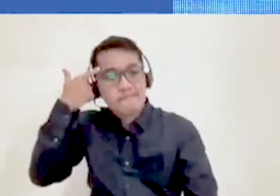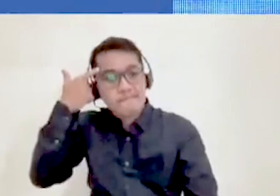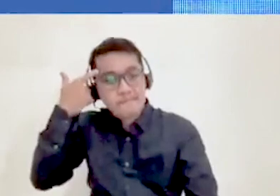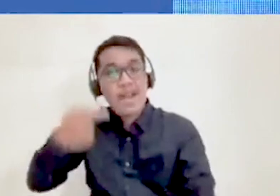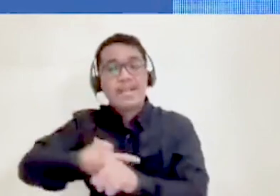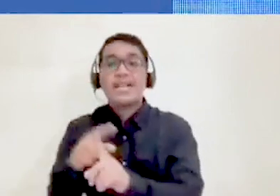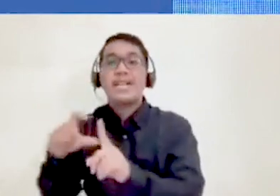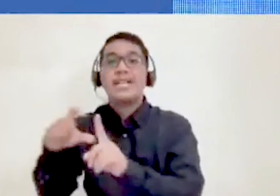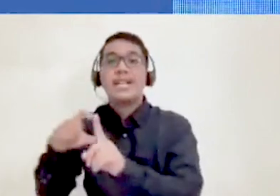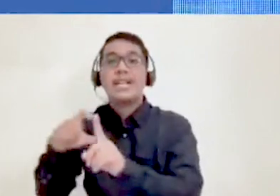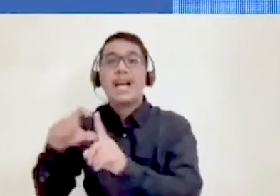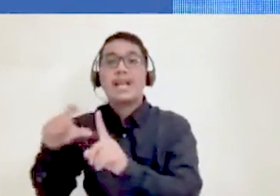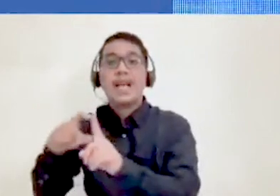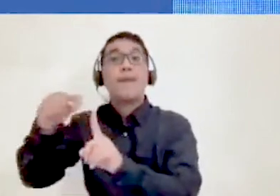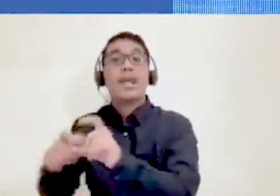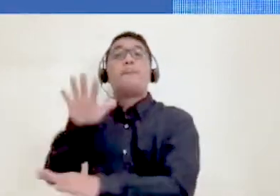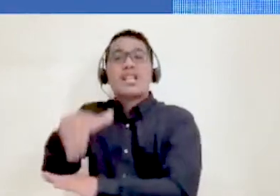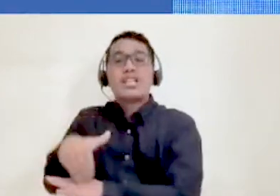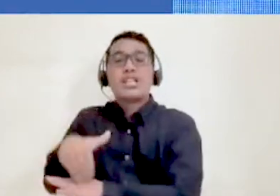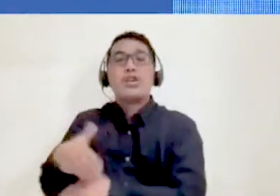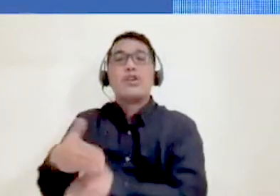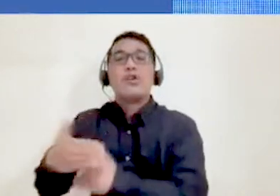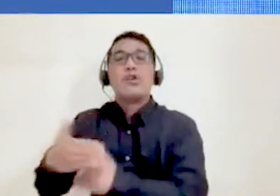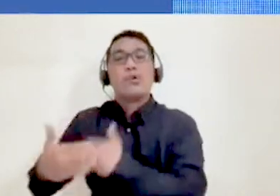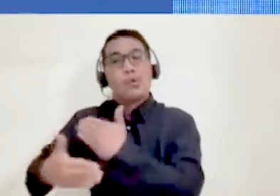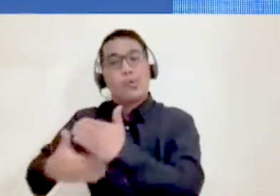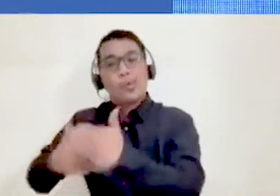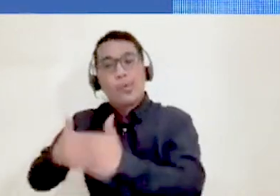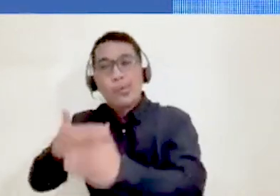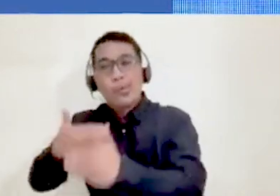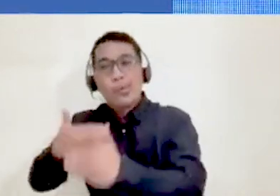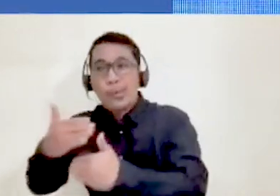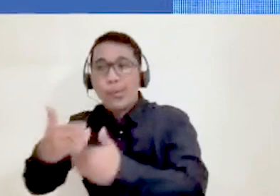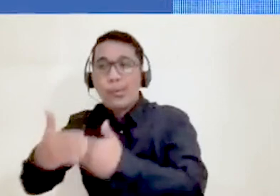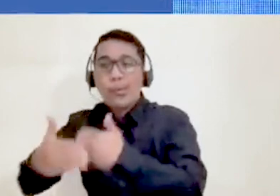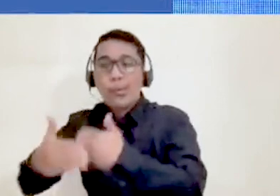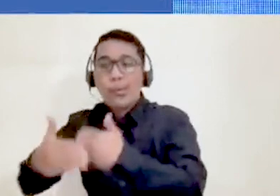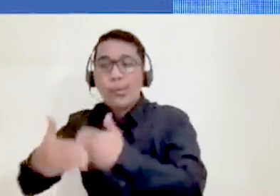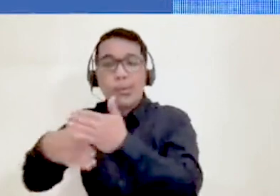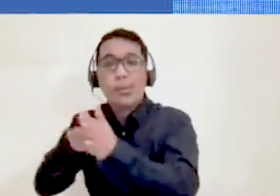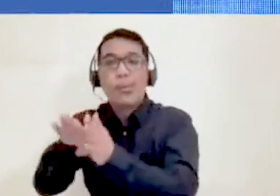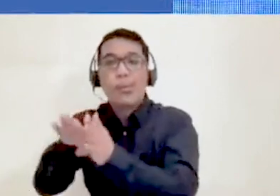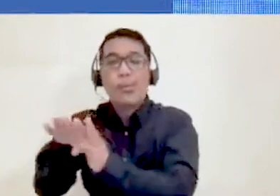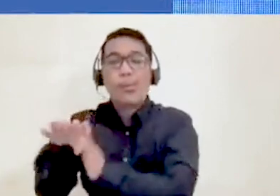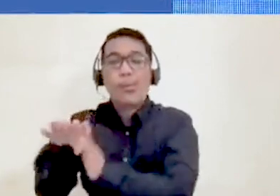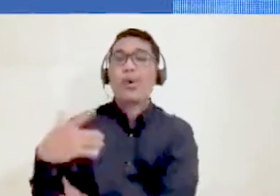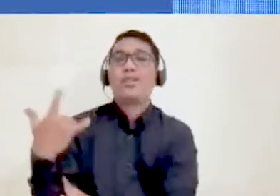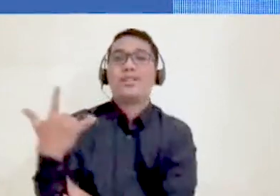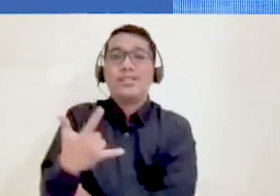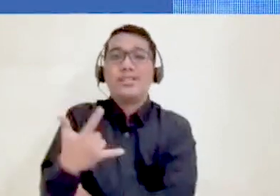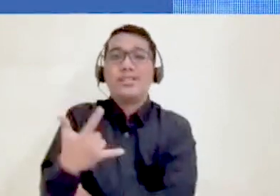adalah sektor yang masih terus bertahan meski ditengah pandemi copy 19 kalau kita melihat misalnya